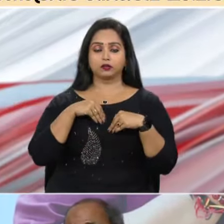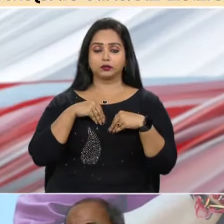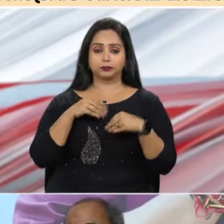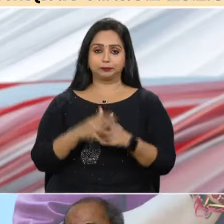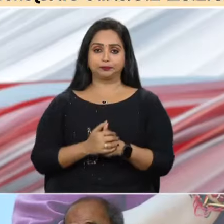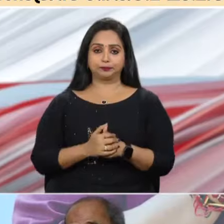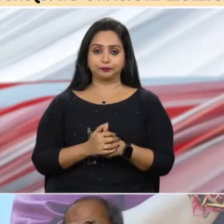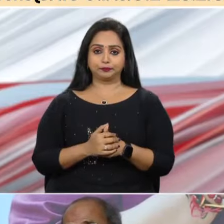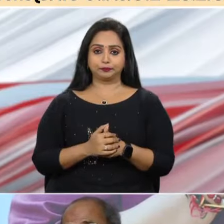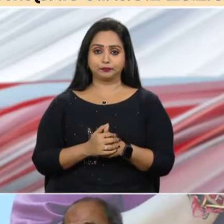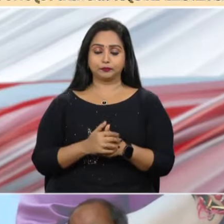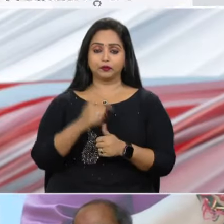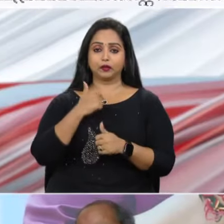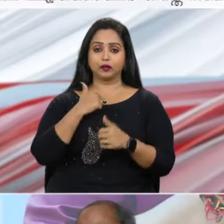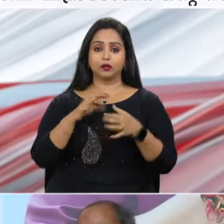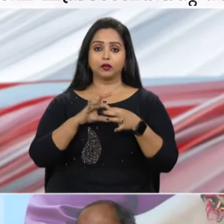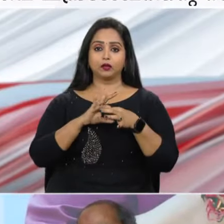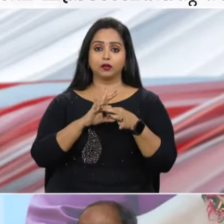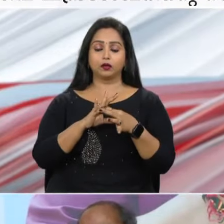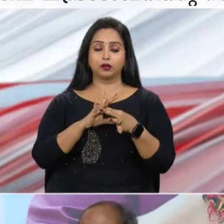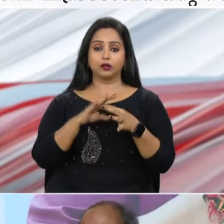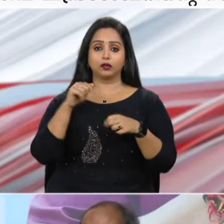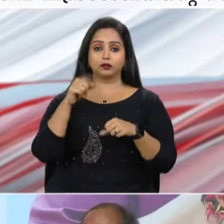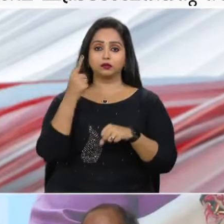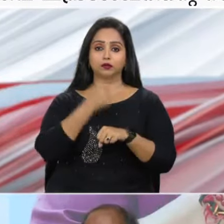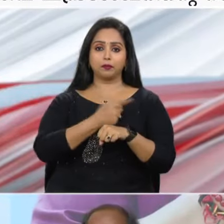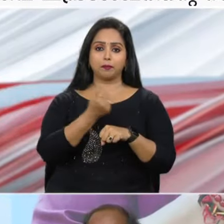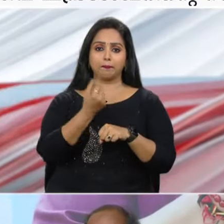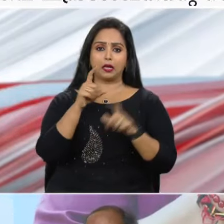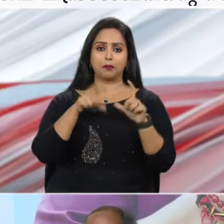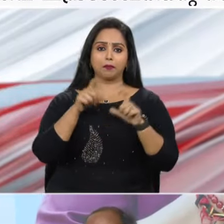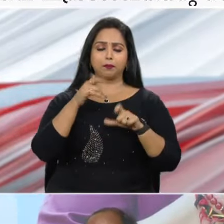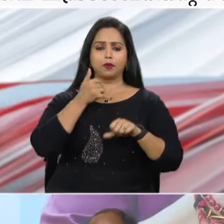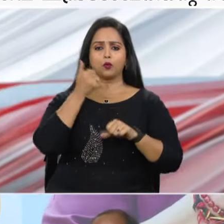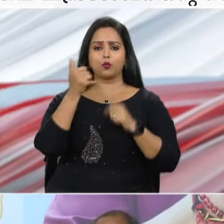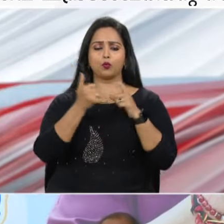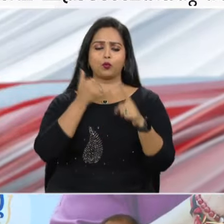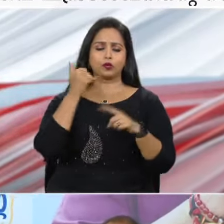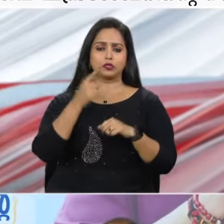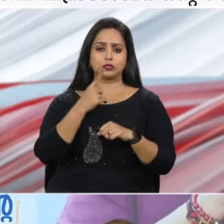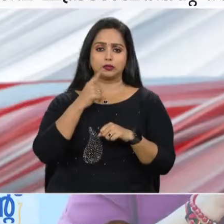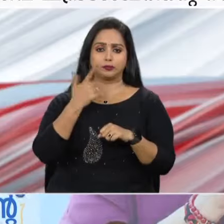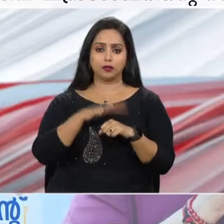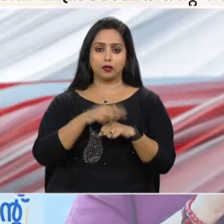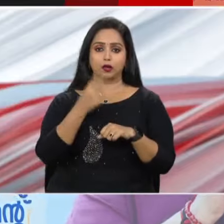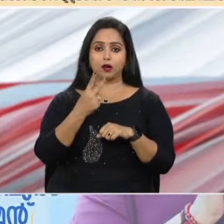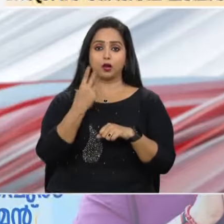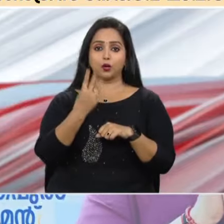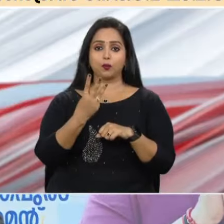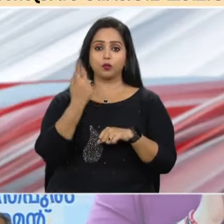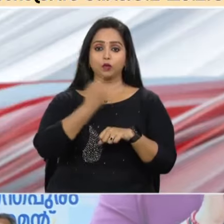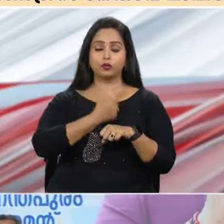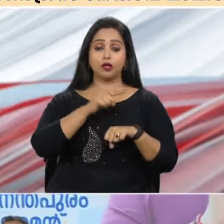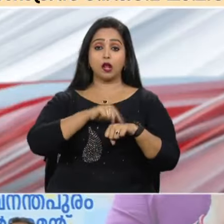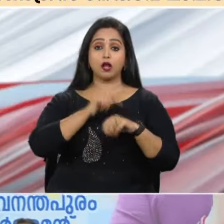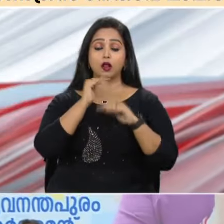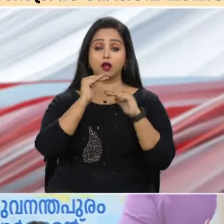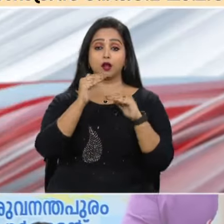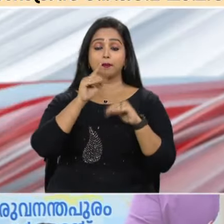നമ്മളെ സംബന്ധിച്ചിടത്തോളം ഇന്ന് ഞാൻ പല ആൾക്കാരുമായിട്ട് ബന്ധപ്പെട്ടതാണ്. ഞാൻ രണ്ട് മൂന്ന് ദിവസം സമയം ചോദിച്ചതാണ്.